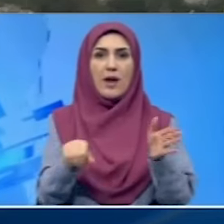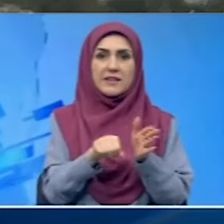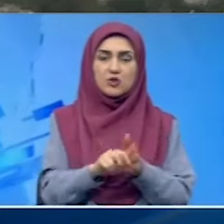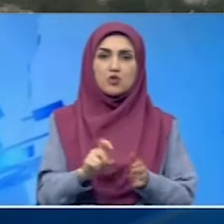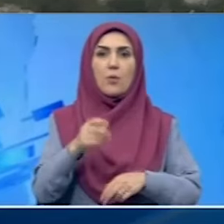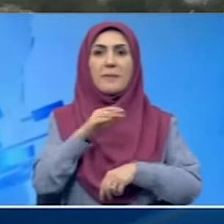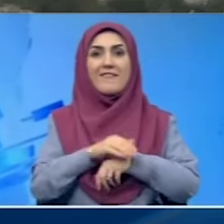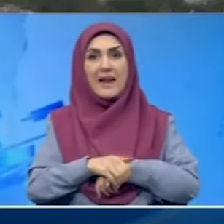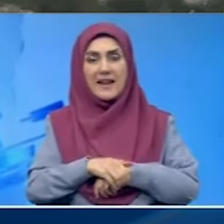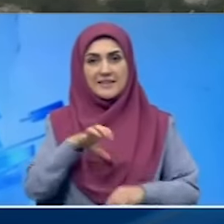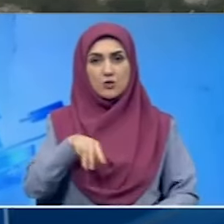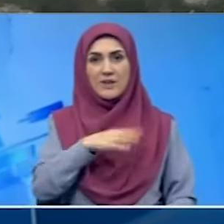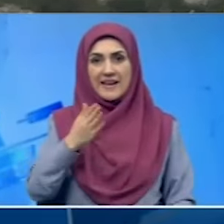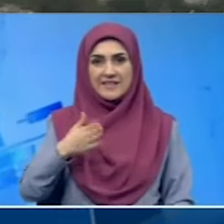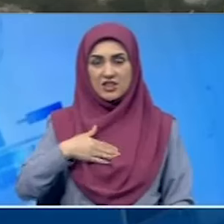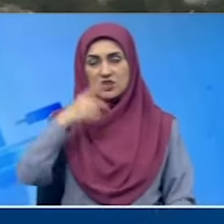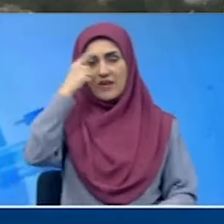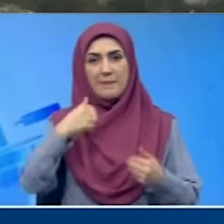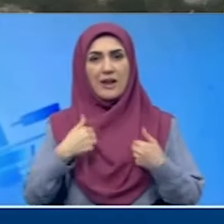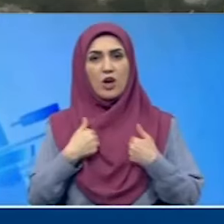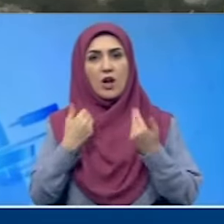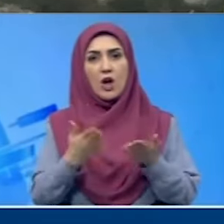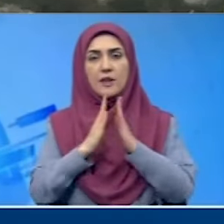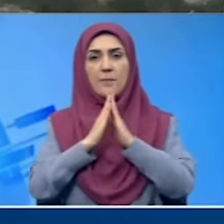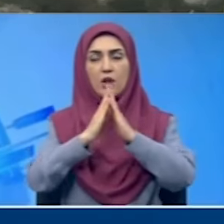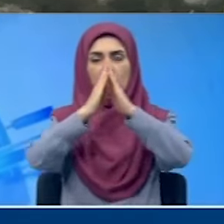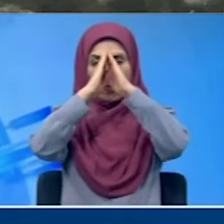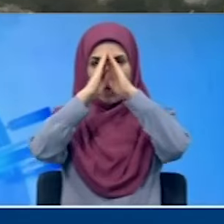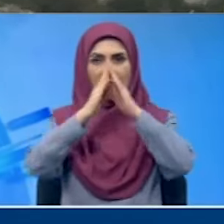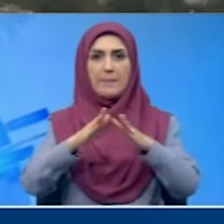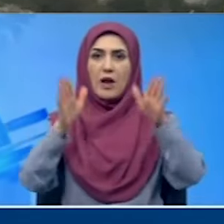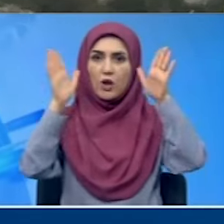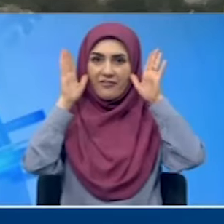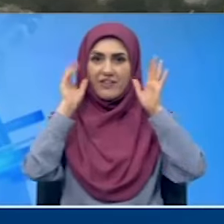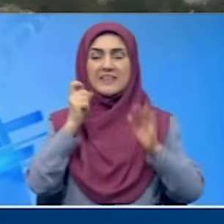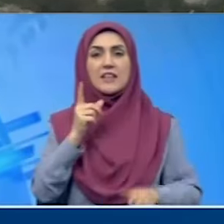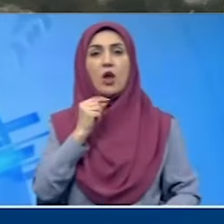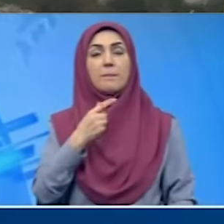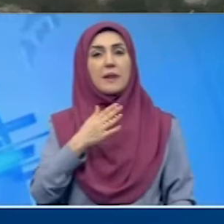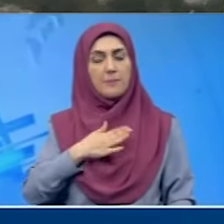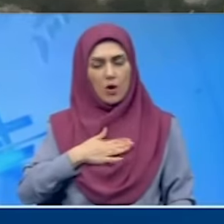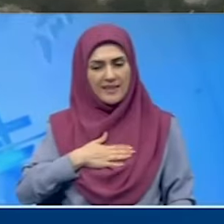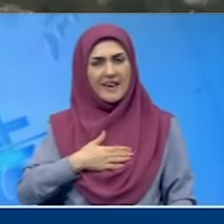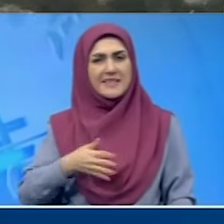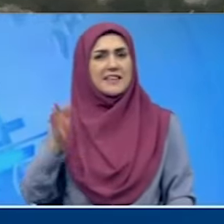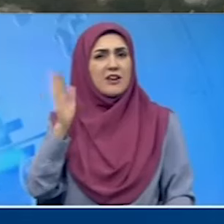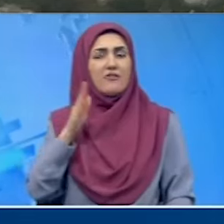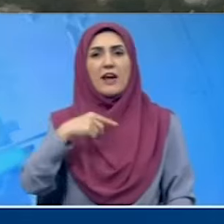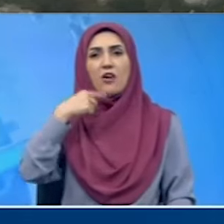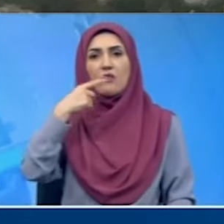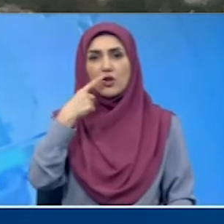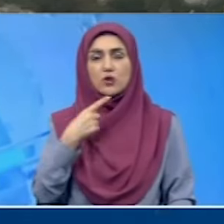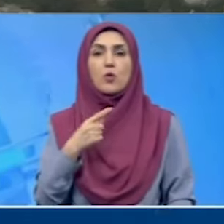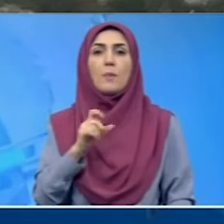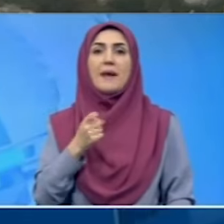عنوان خادمان قرآن و معارف اسلامی ضمن تقدیر فراوان از بیانات روشنگرانه و خطبه های دشمن